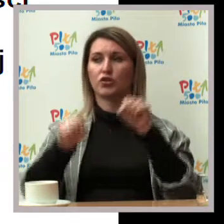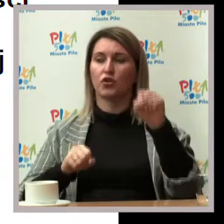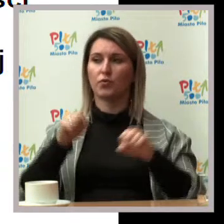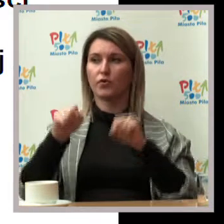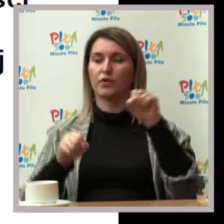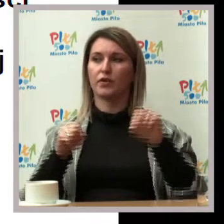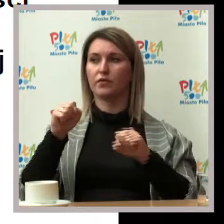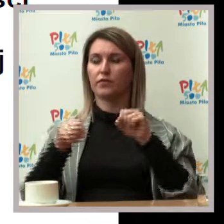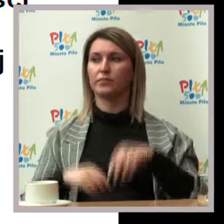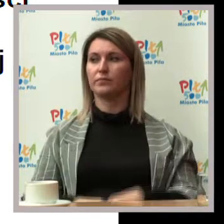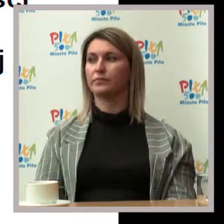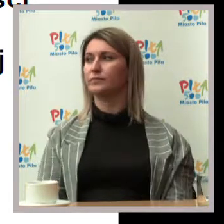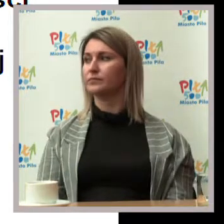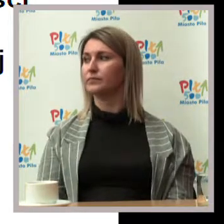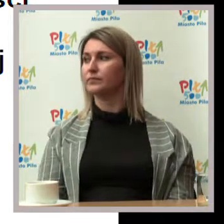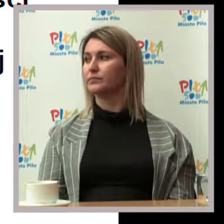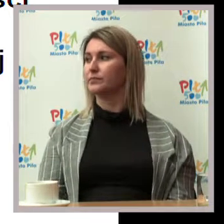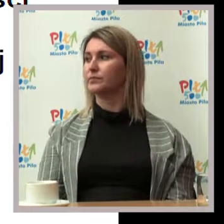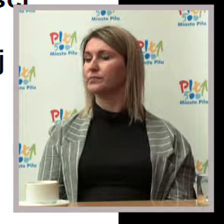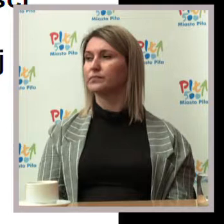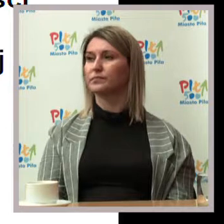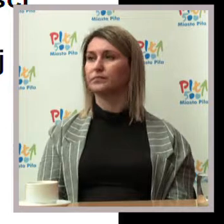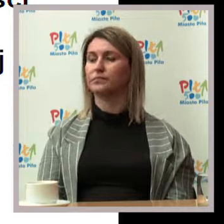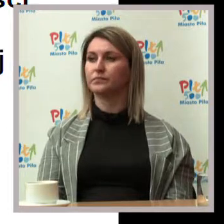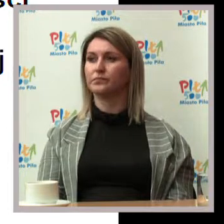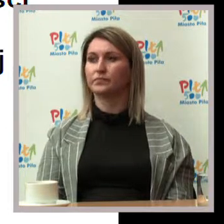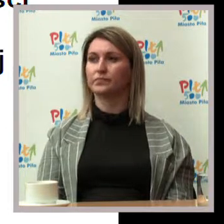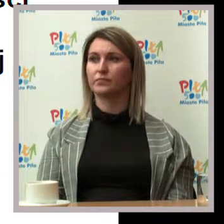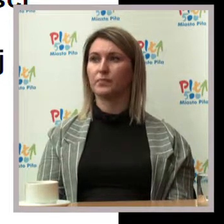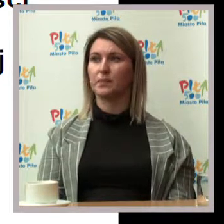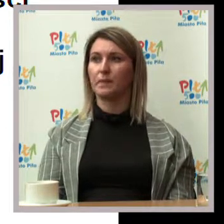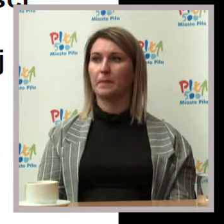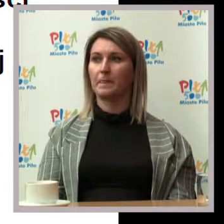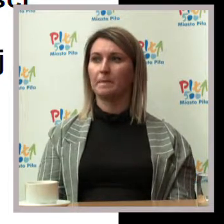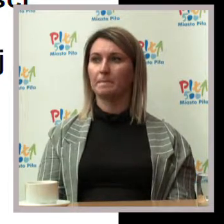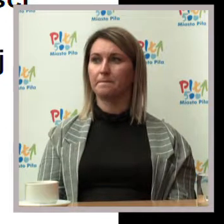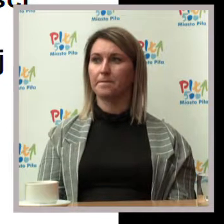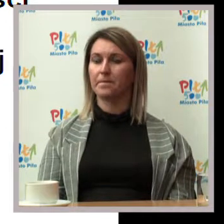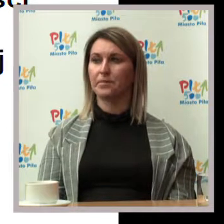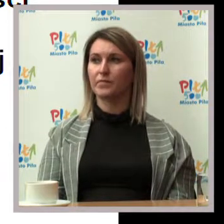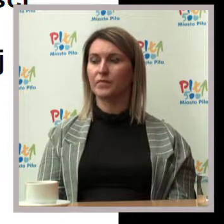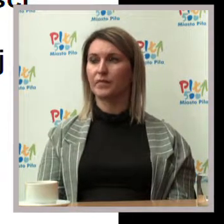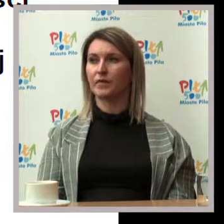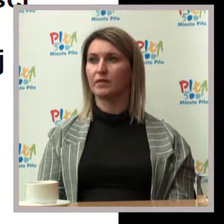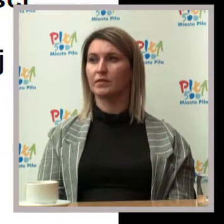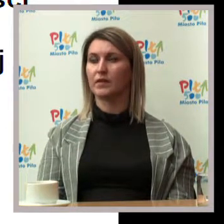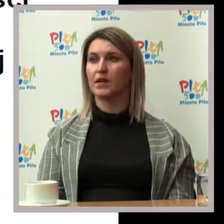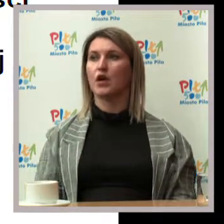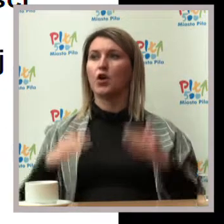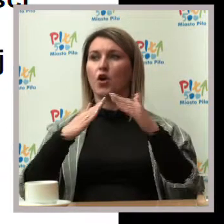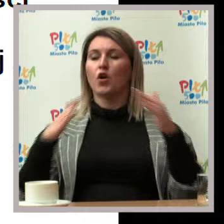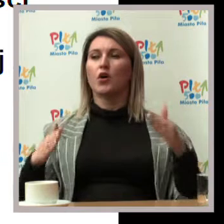własny na rewitalizację budynków przy Alei Niepodległości 135 oraz budynku przy ulicy Okulnej 32, a są to